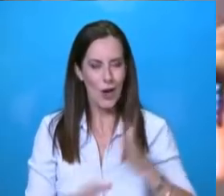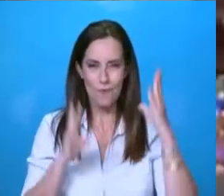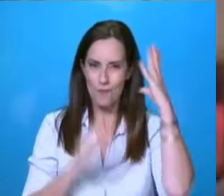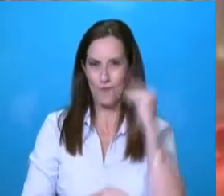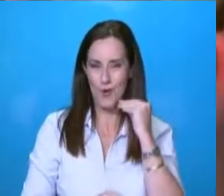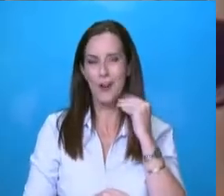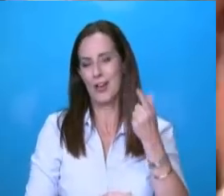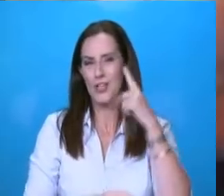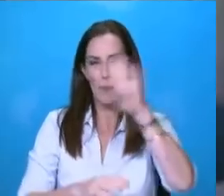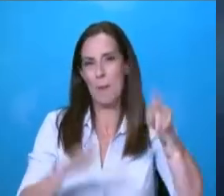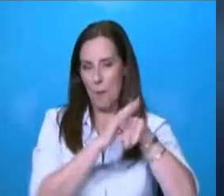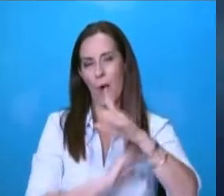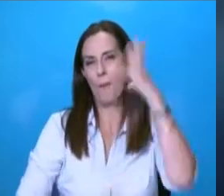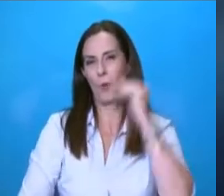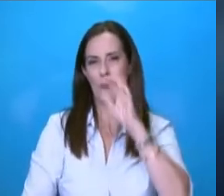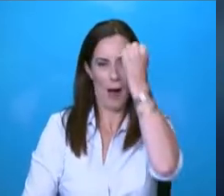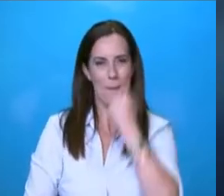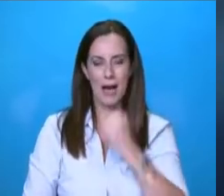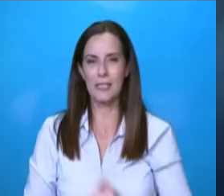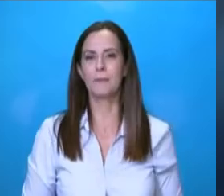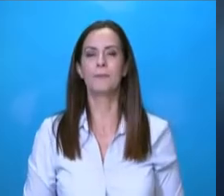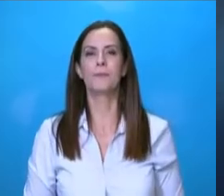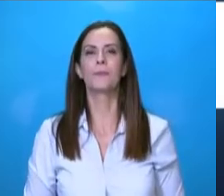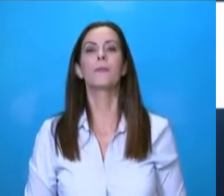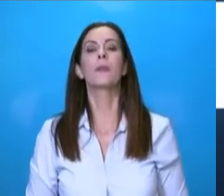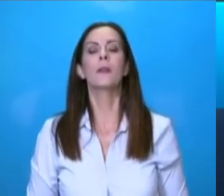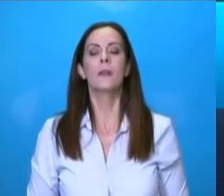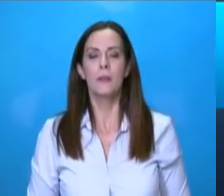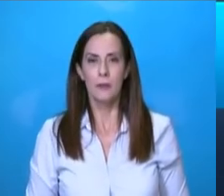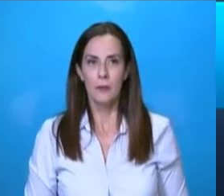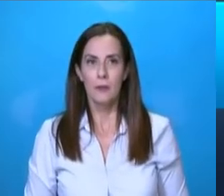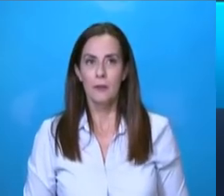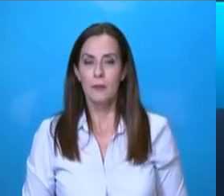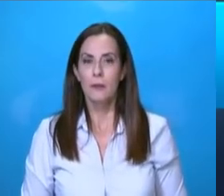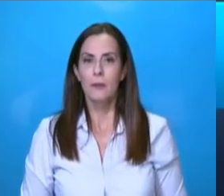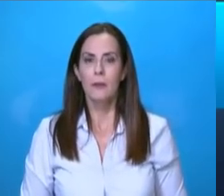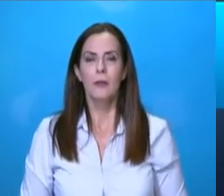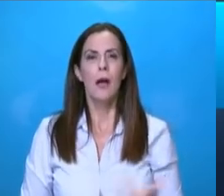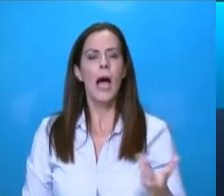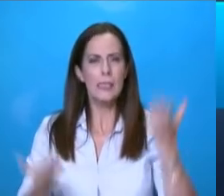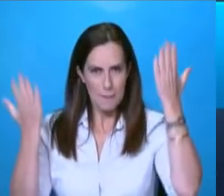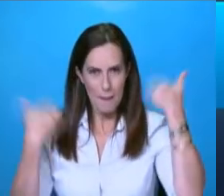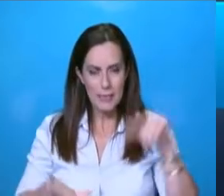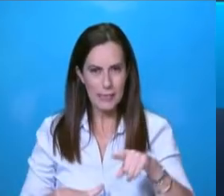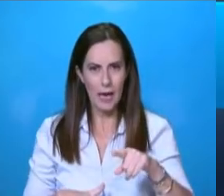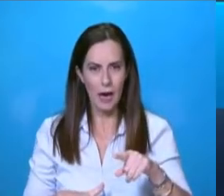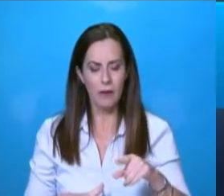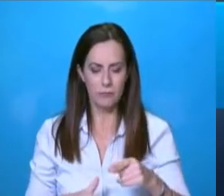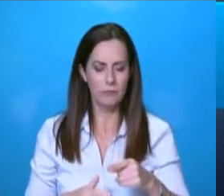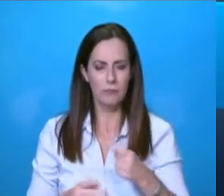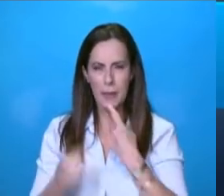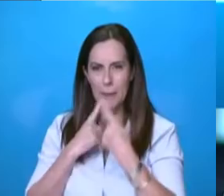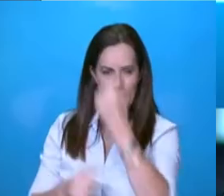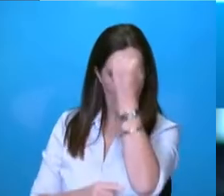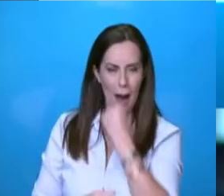הוא כבר קיבל. רואי שרון, כתבנו לענייני צבא, המתווכים המצרים מתנהלים בעיקר מול